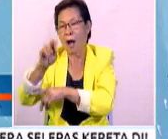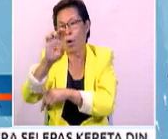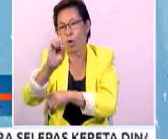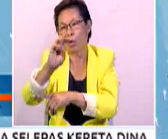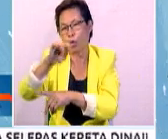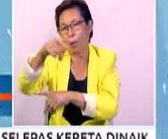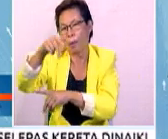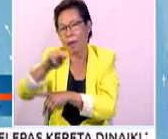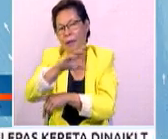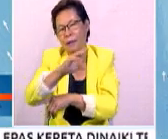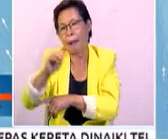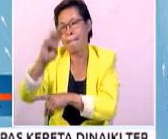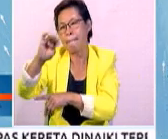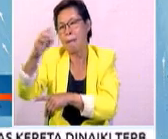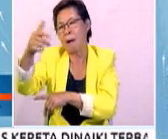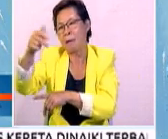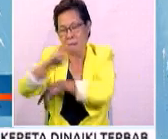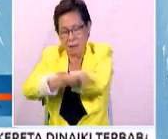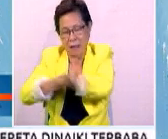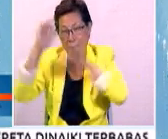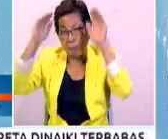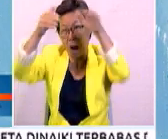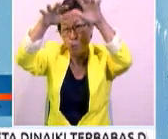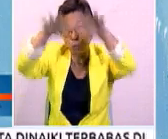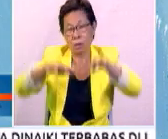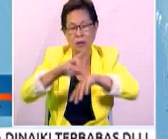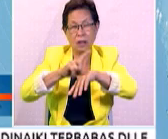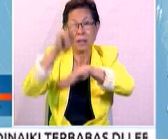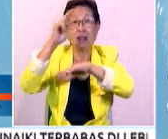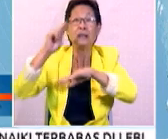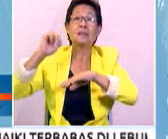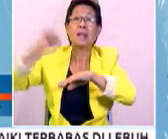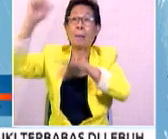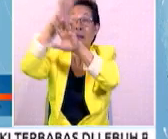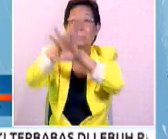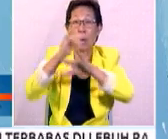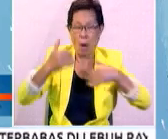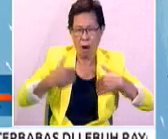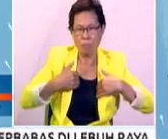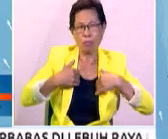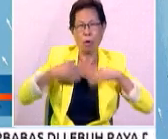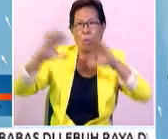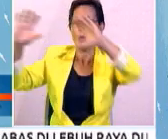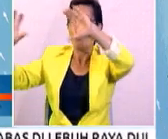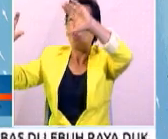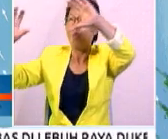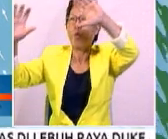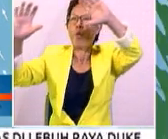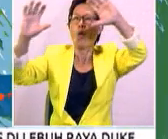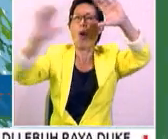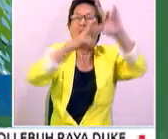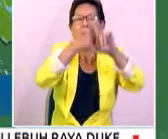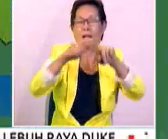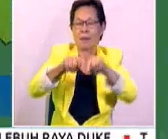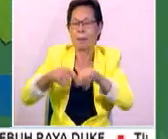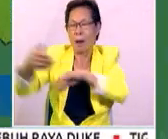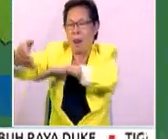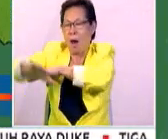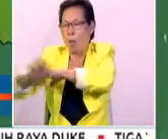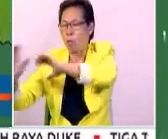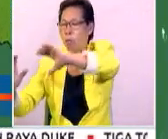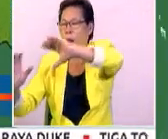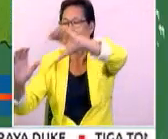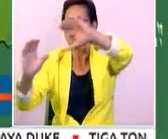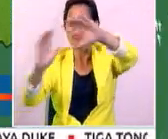juga daerah Maran, negeri Pahang ini. Di negeri Sabah dan Sarawak juga terdapat pergerakan masuk kelompok awan ribut petir dari kawasan perairan